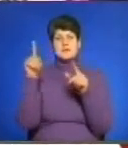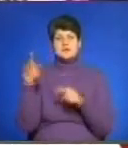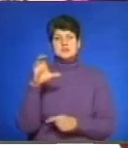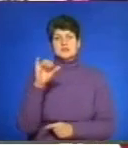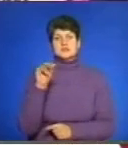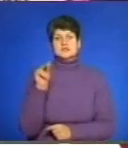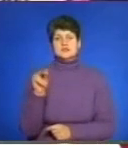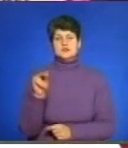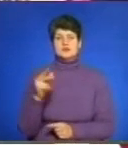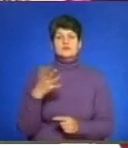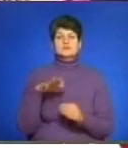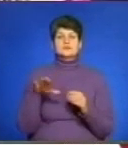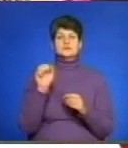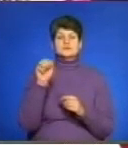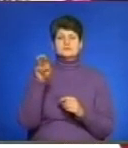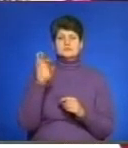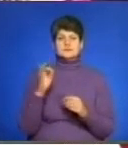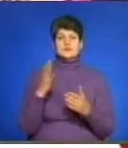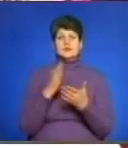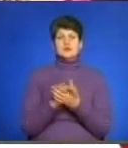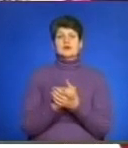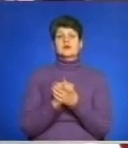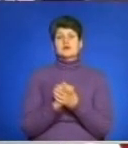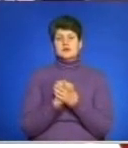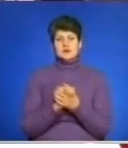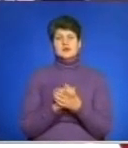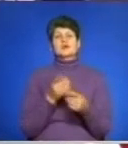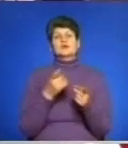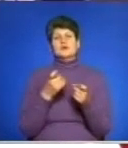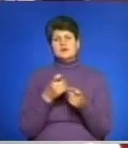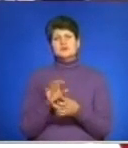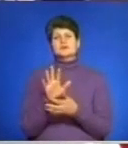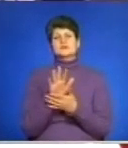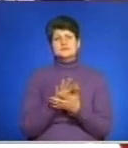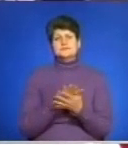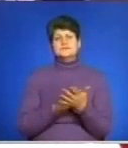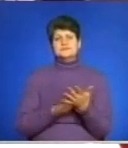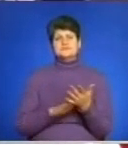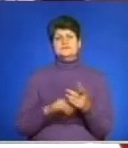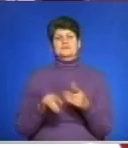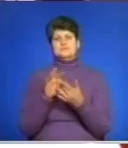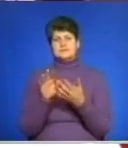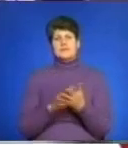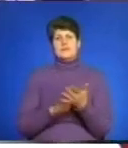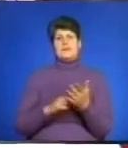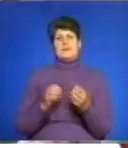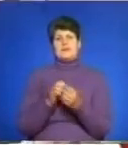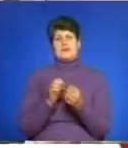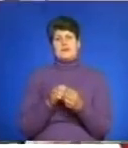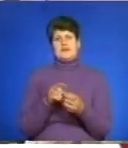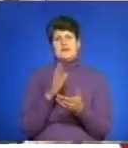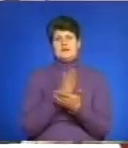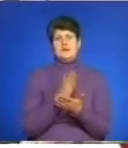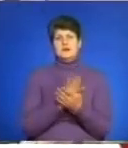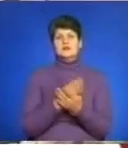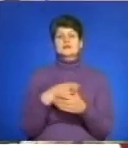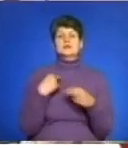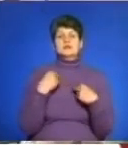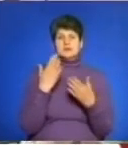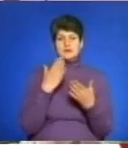у зоні бойових дій триває так зване перемир'я, обстріли зі сторони сепаратистів не припиняються. Є схожі